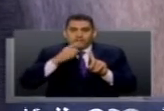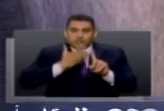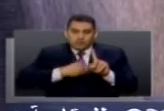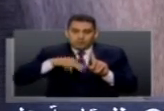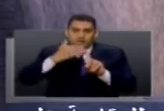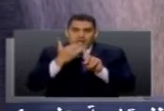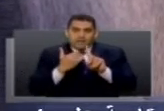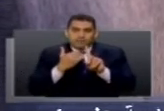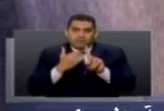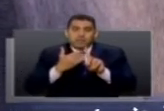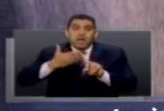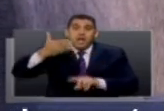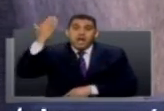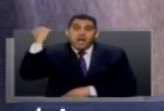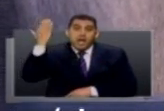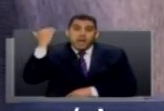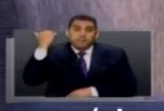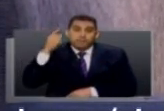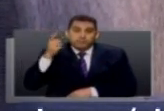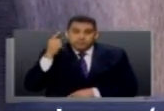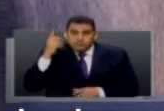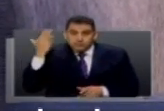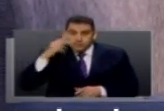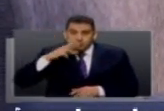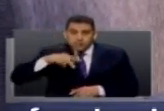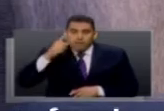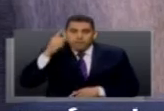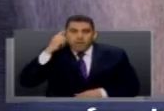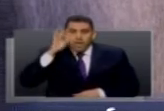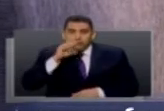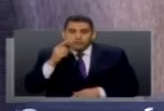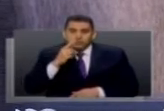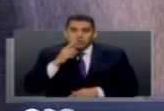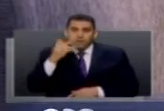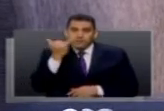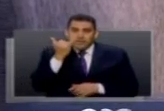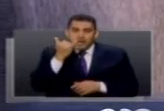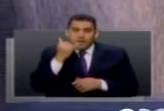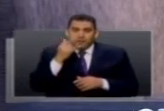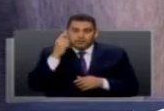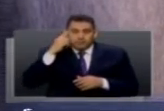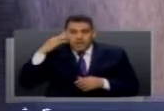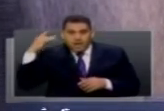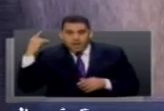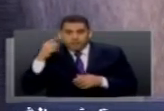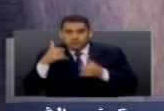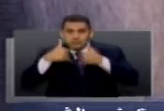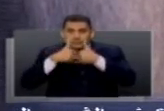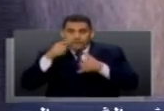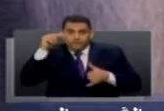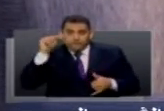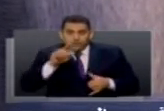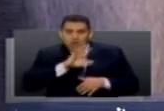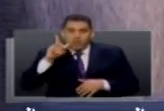العصر ابدا مجرد ان يبلغ الحلم يصبح رجلا ما معنى يصبح رجلا يشارك في اتخاذ القرار يخوض